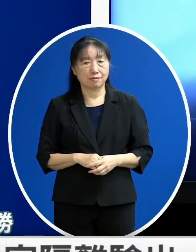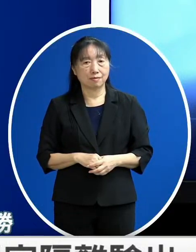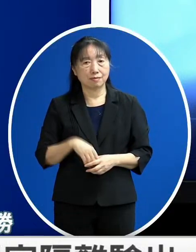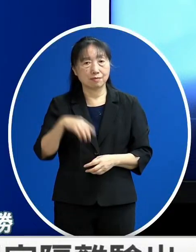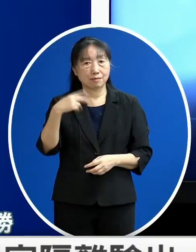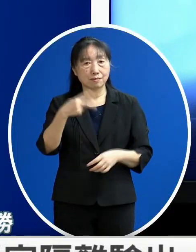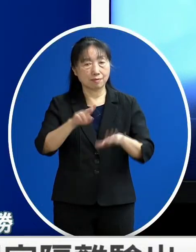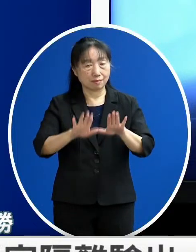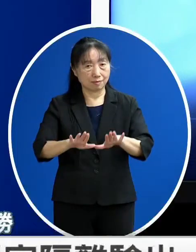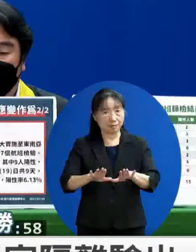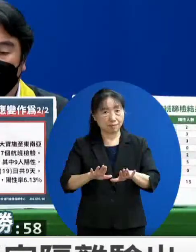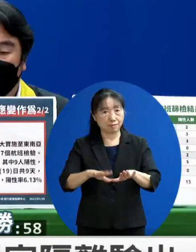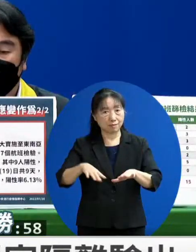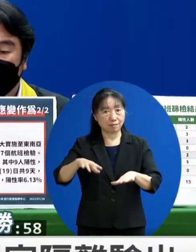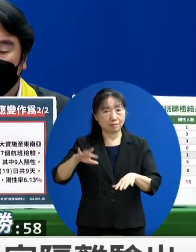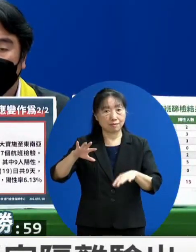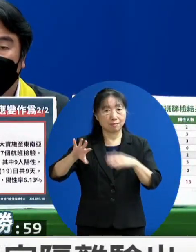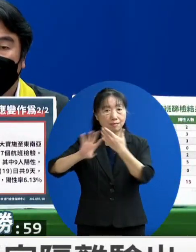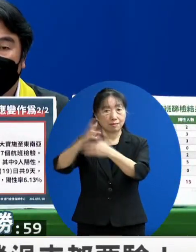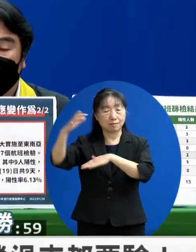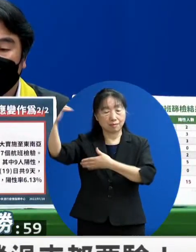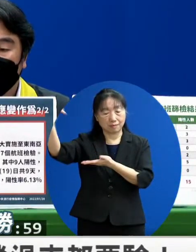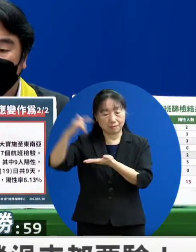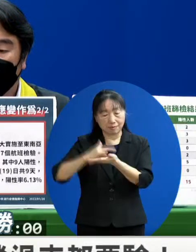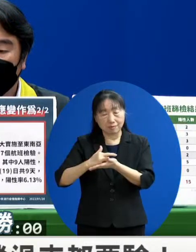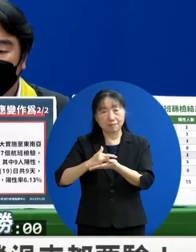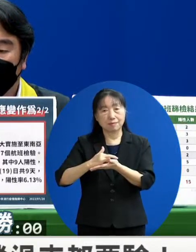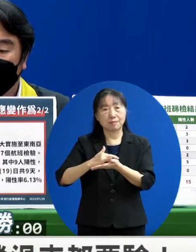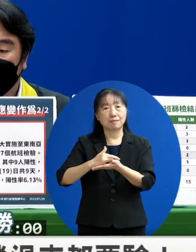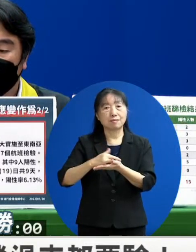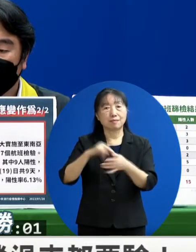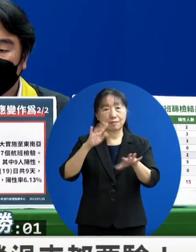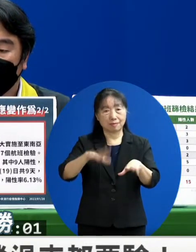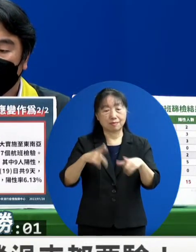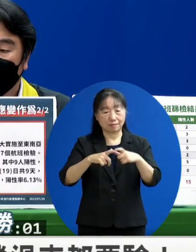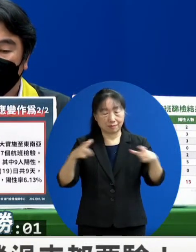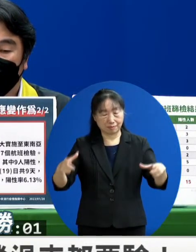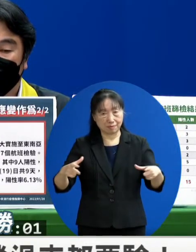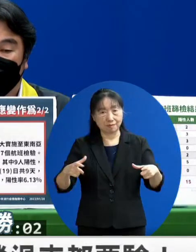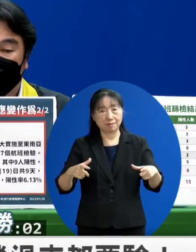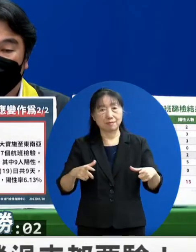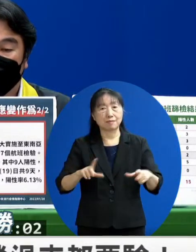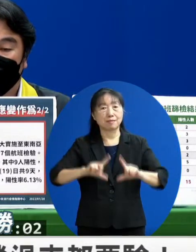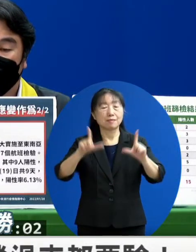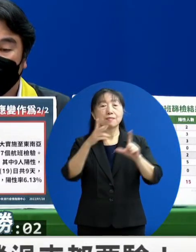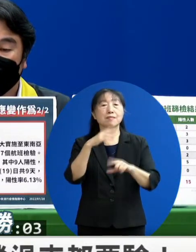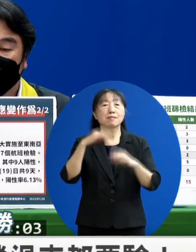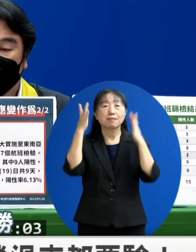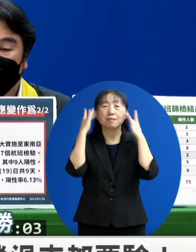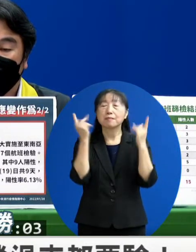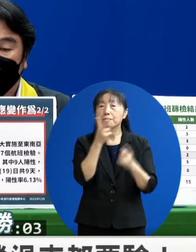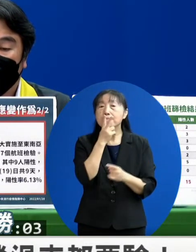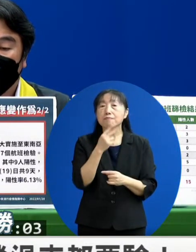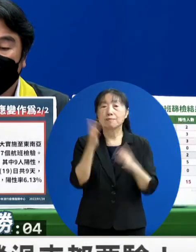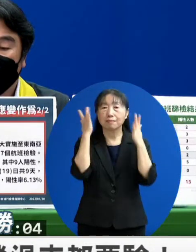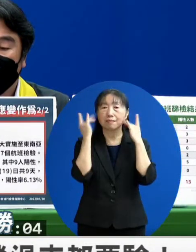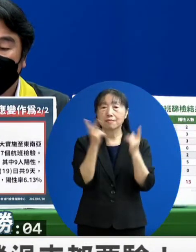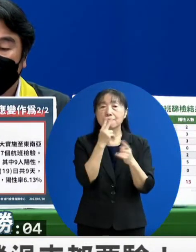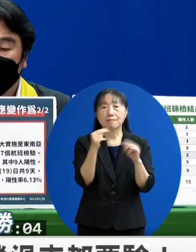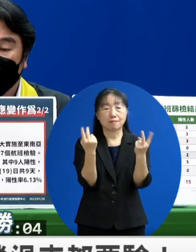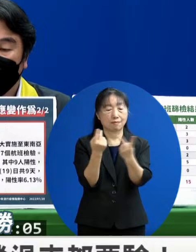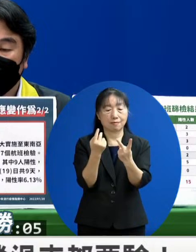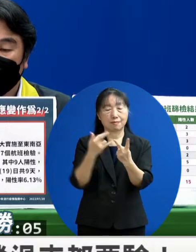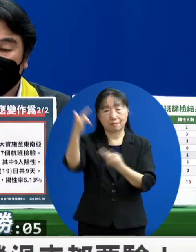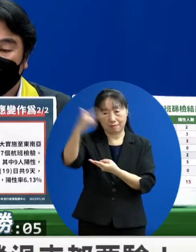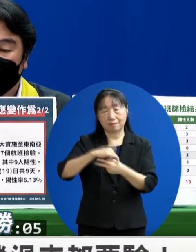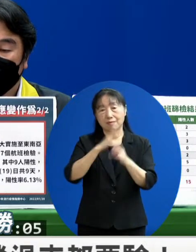那么另外今天入境航班落地检验从今天开始扩大实施到东南亚还有南亚的航线，那么今